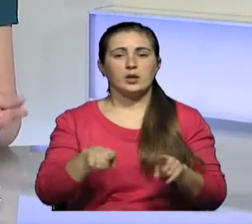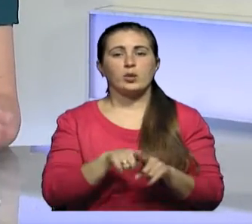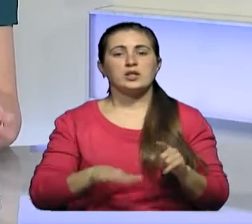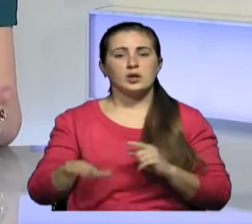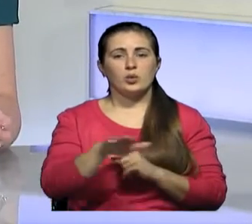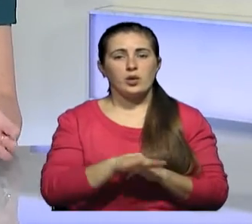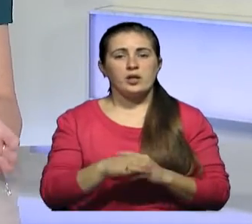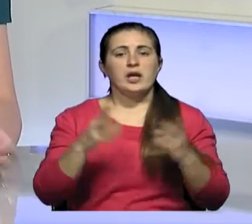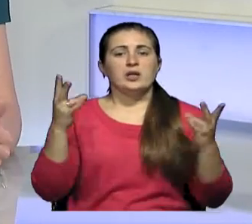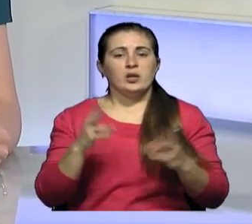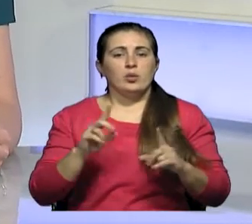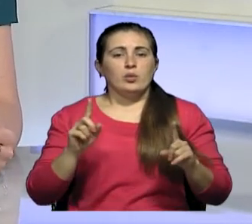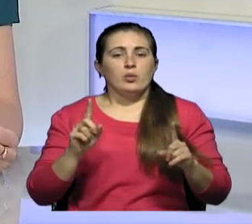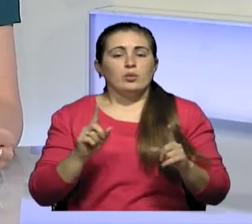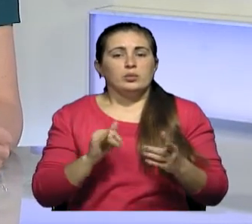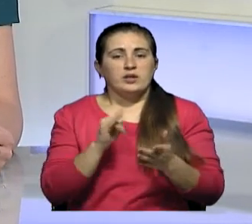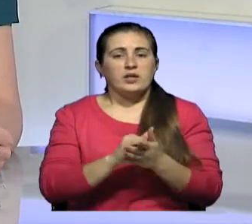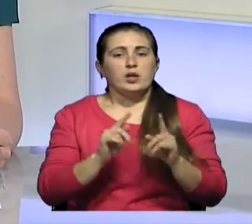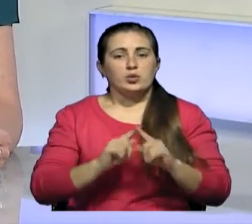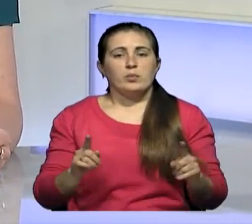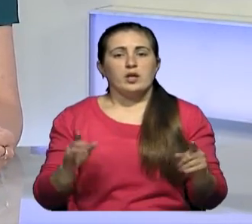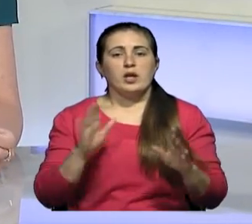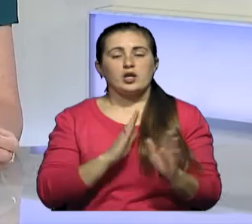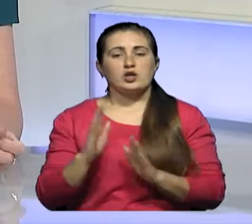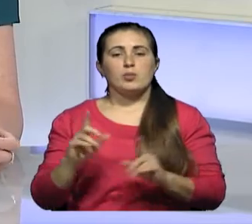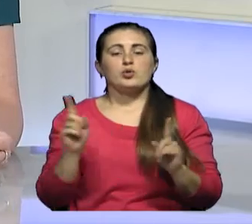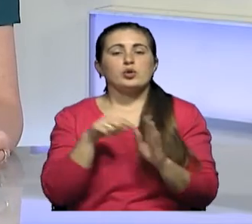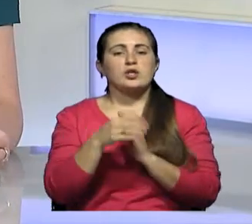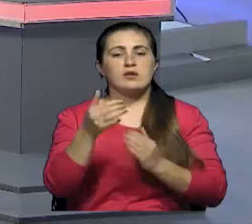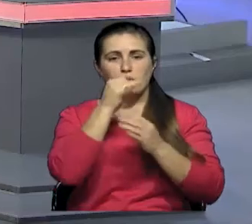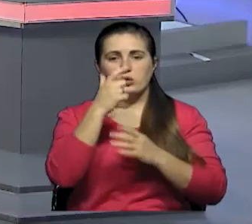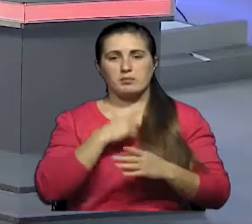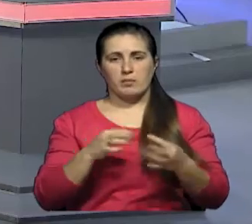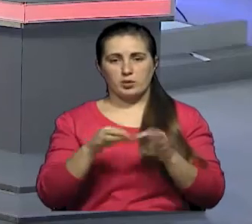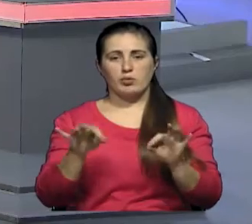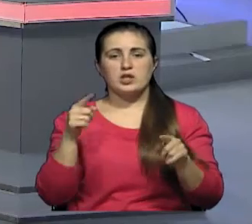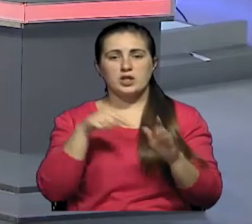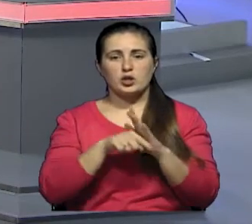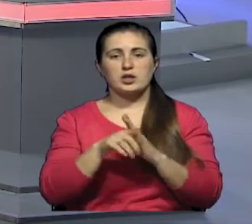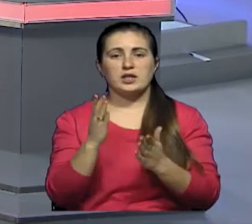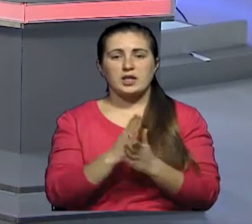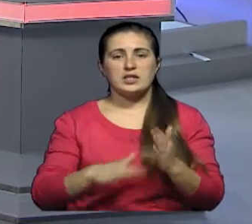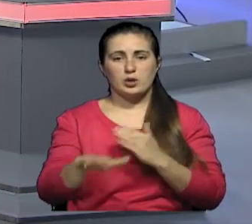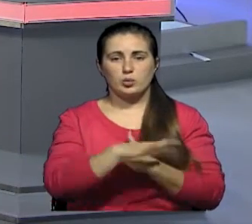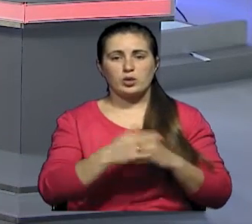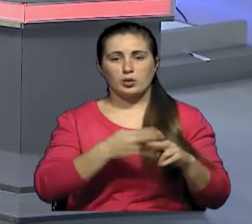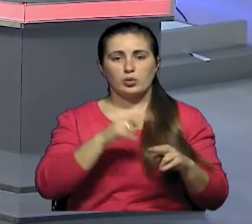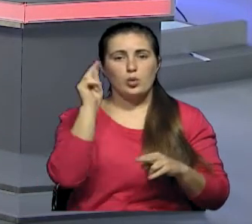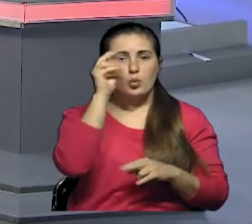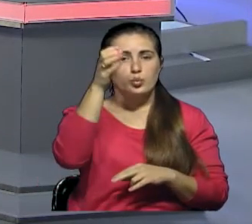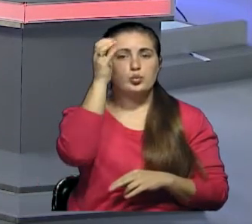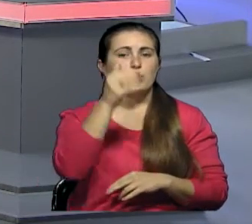цены нужно установить особый режим а что значит вы не можете себе позволить то есть есть какие-то территории которые ученые хотят